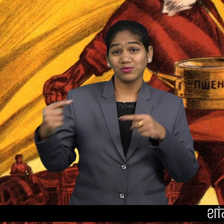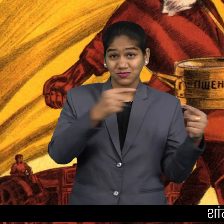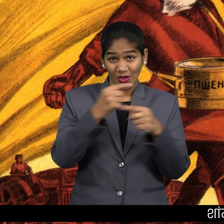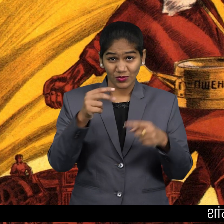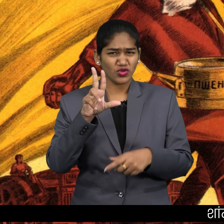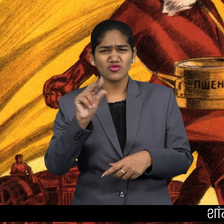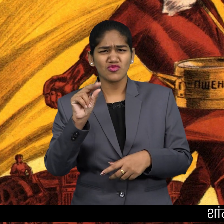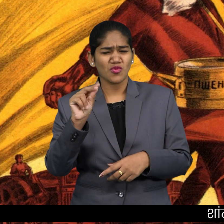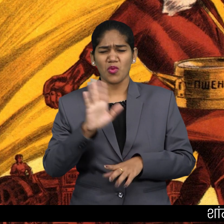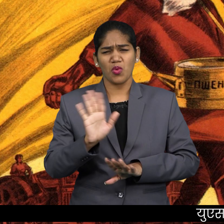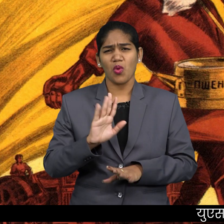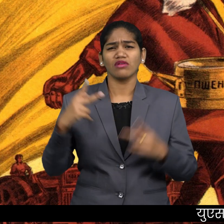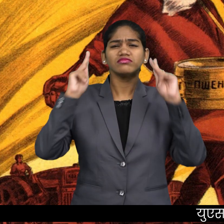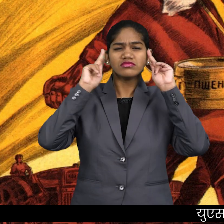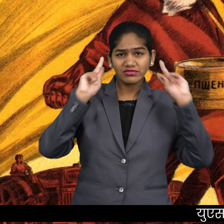शांतता चळवळी.